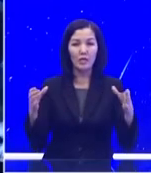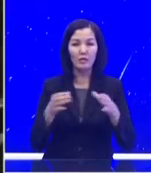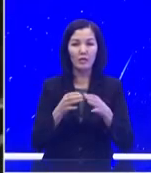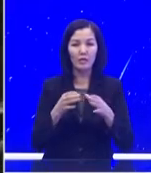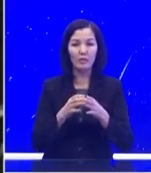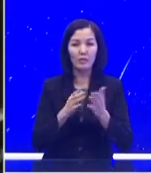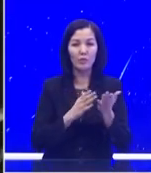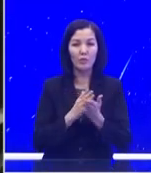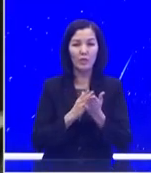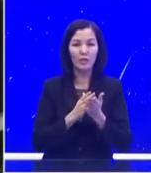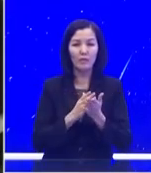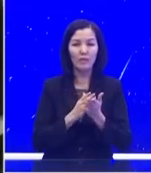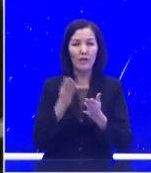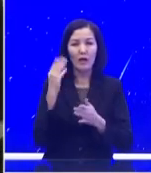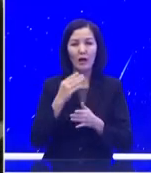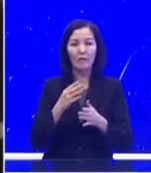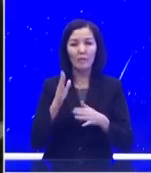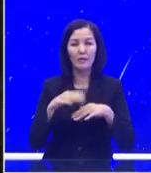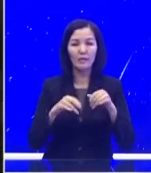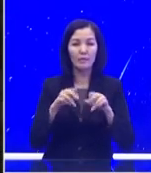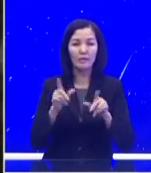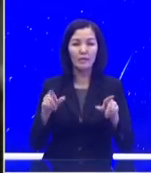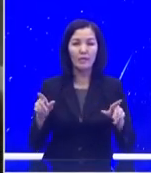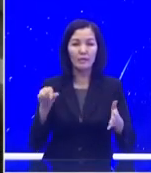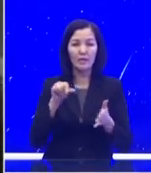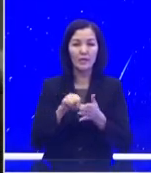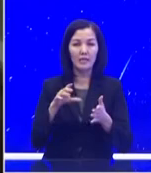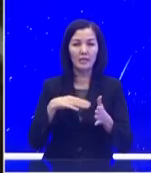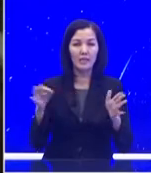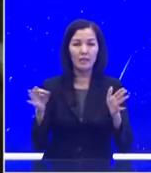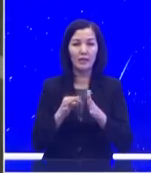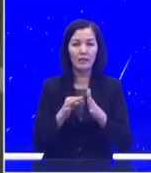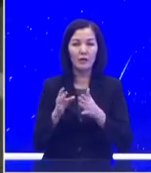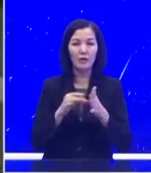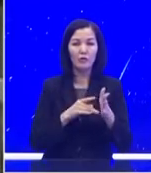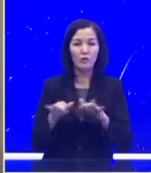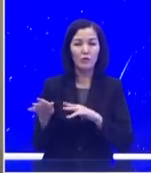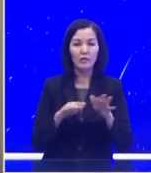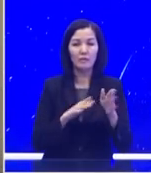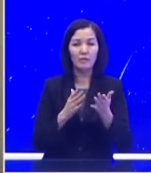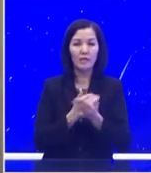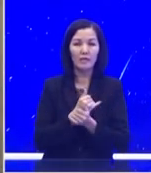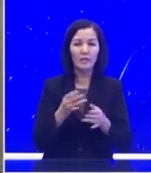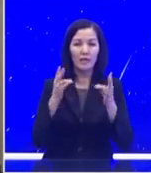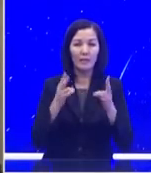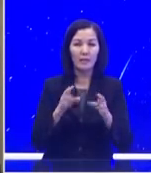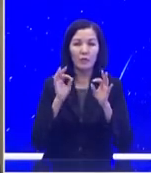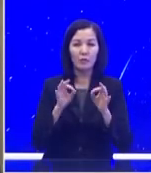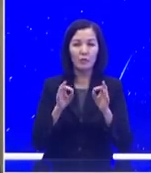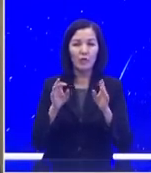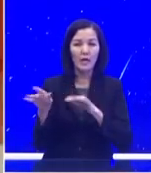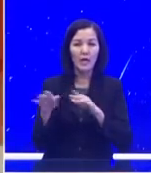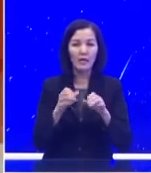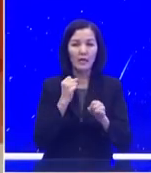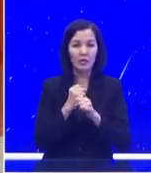департаменті өкілдерімен қатар алматылық мамандар да қатысты. Мақсаты шұғыл қызметтердің апат кезіндегі дұрыс әрекет етуін тексеру.